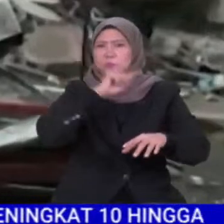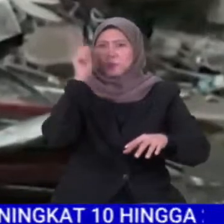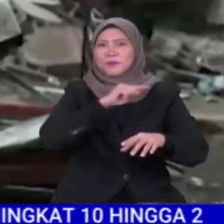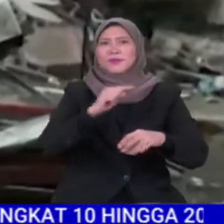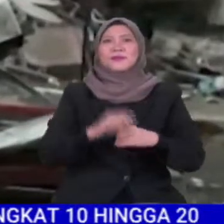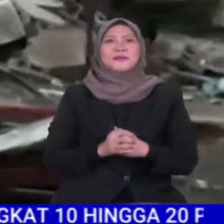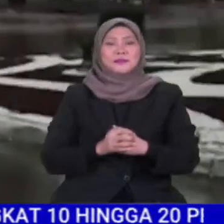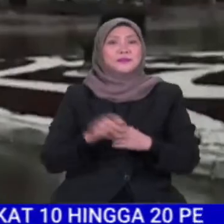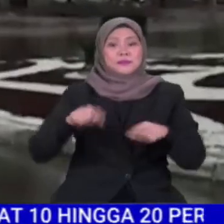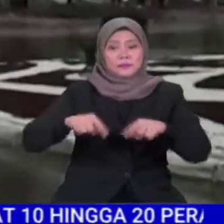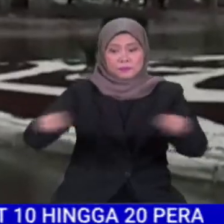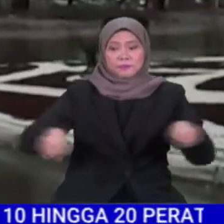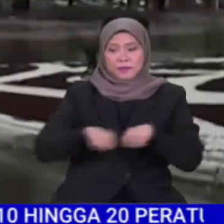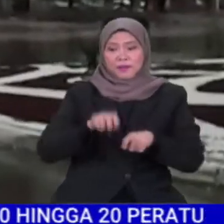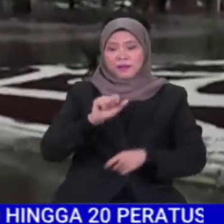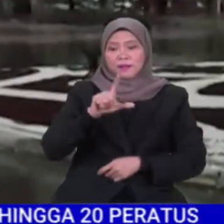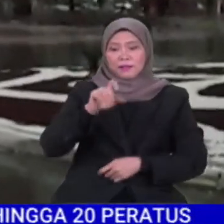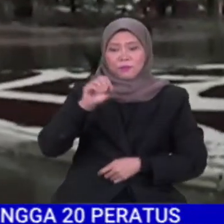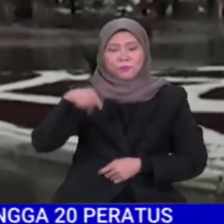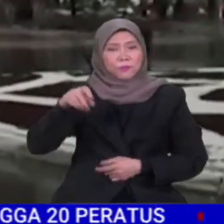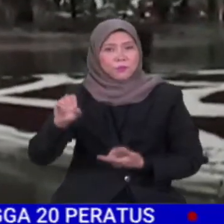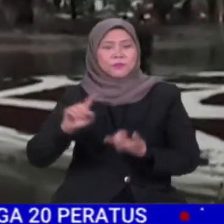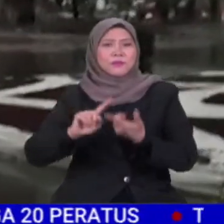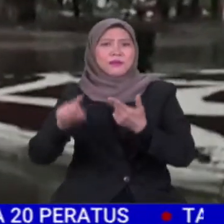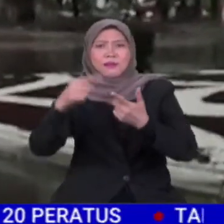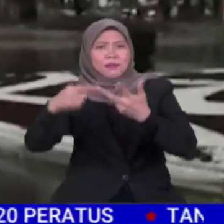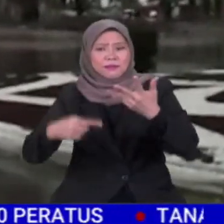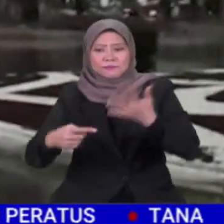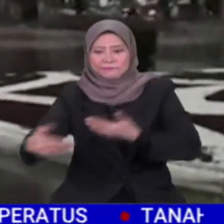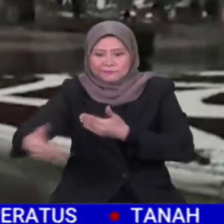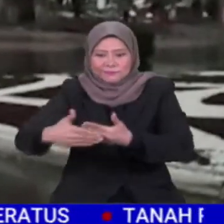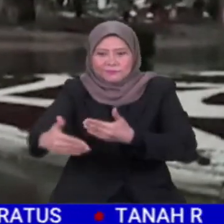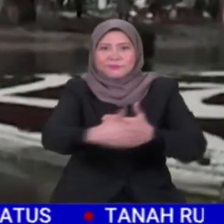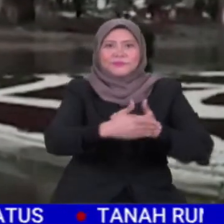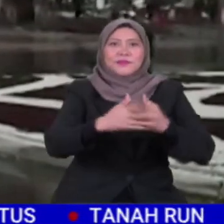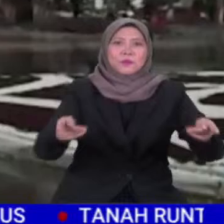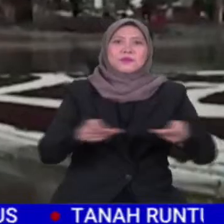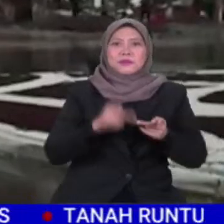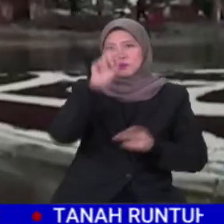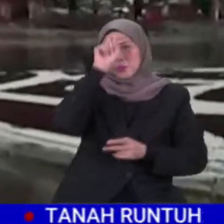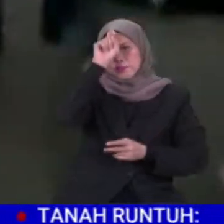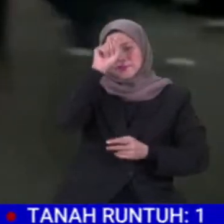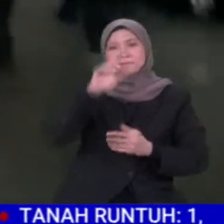melanda wilayah Idlib, Aleppo, Hama, Latakia dan Raqqa.